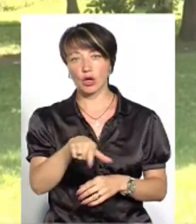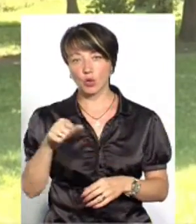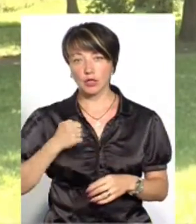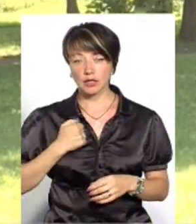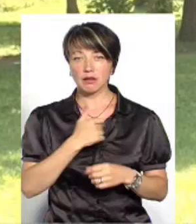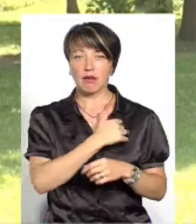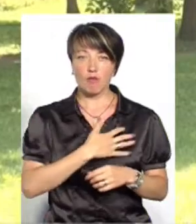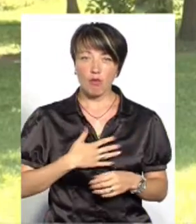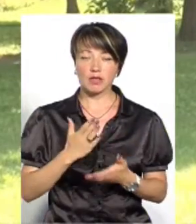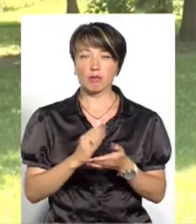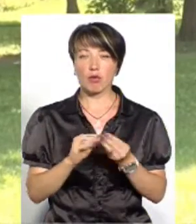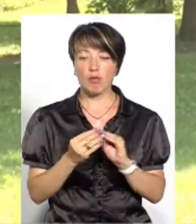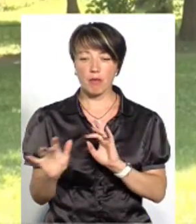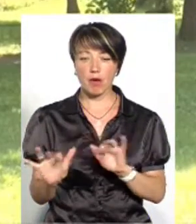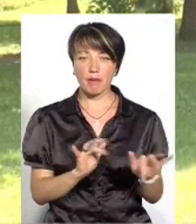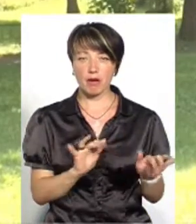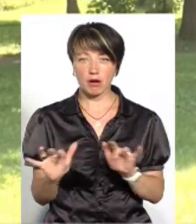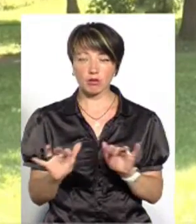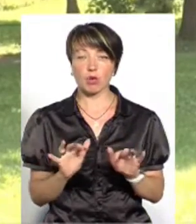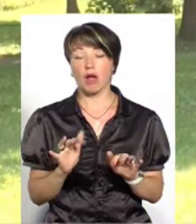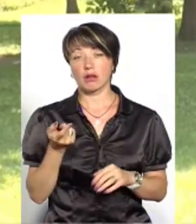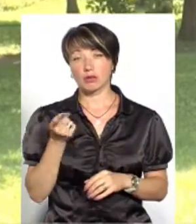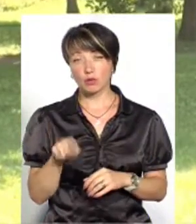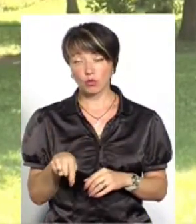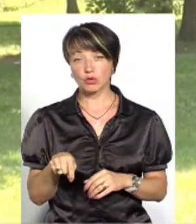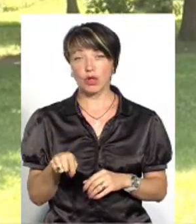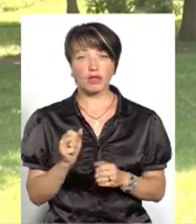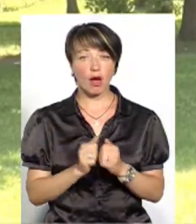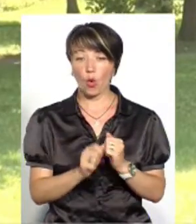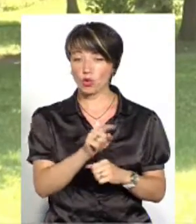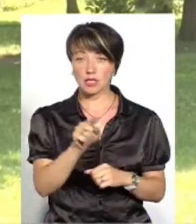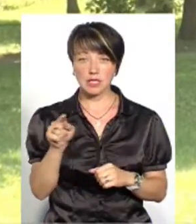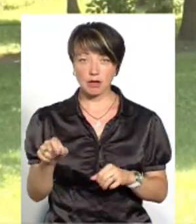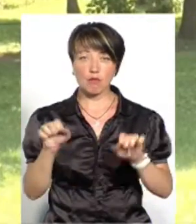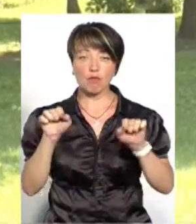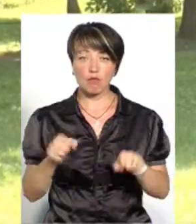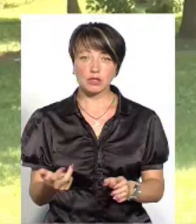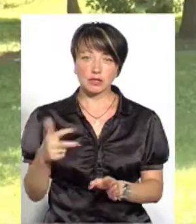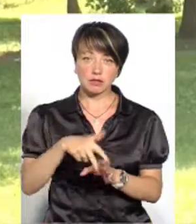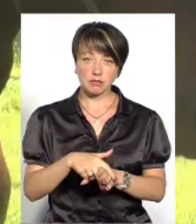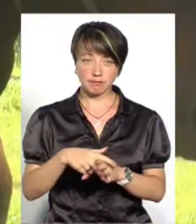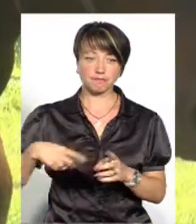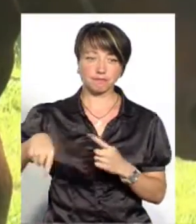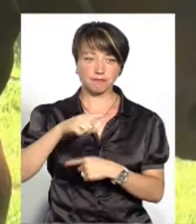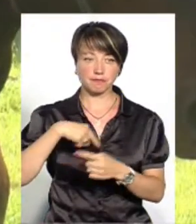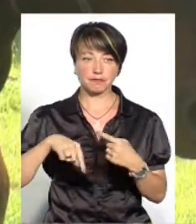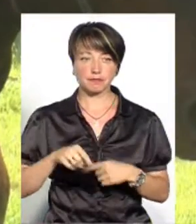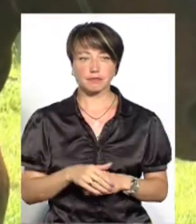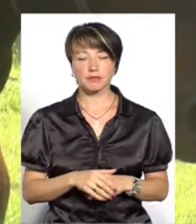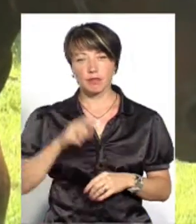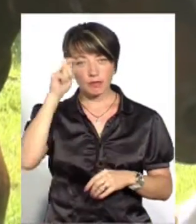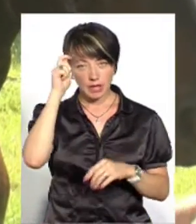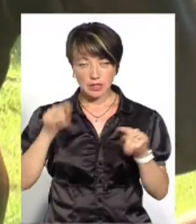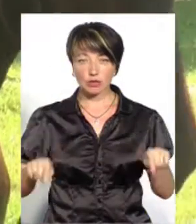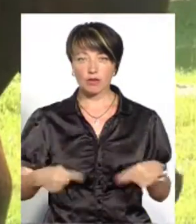них є якісь проблеми опорно-рухового апарату, тобто не кожен з них, власне, може на коневі кататися. Федір Лавров